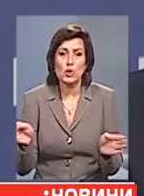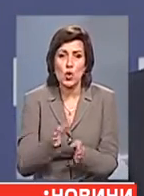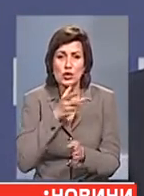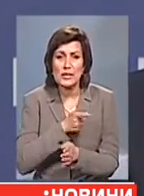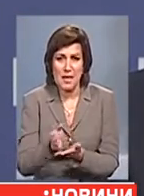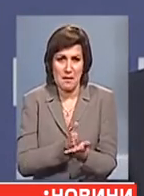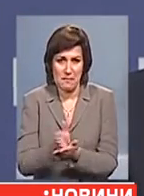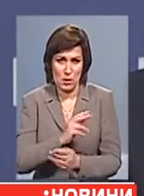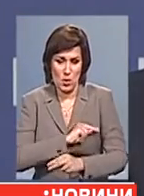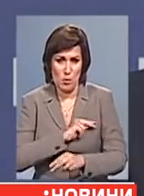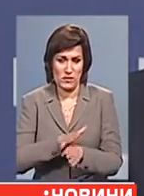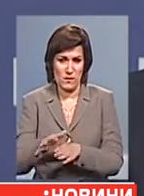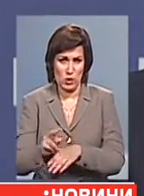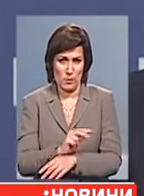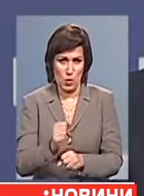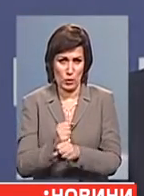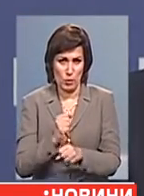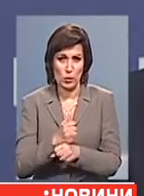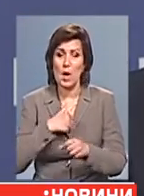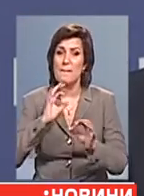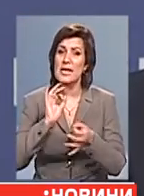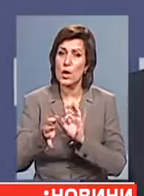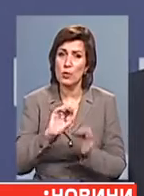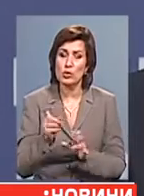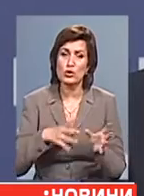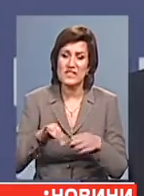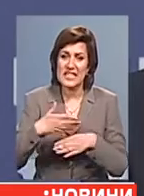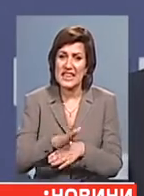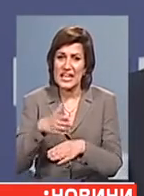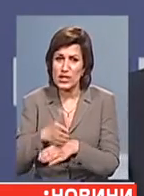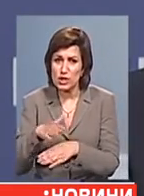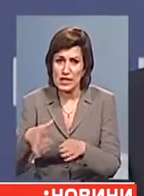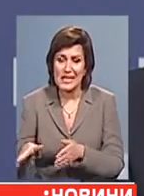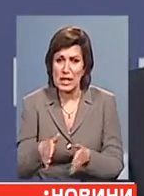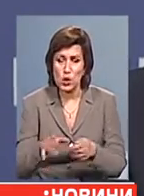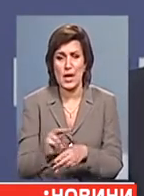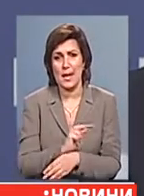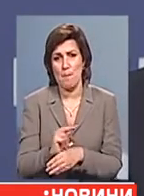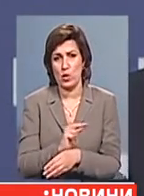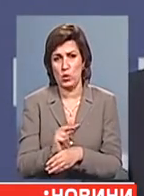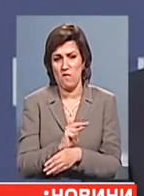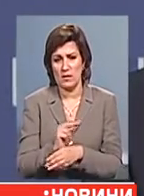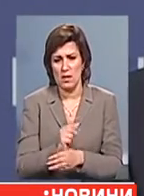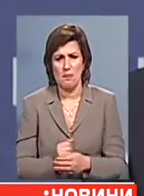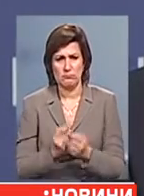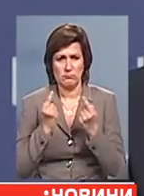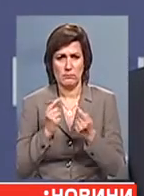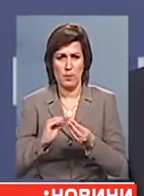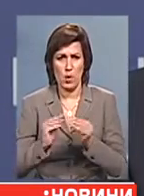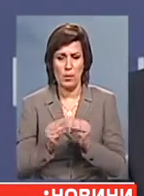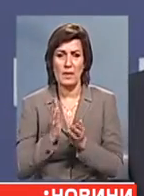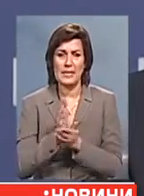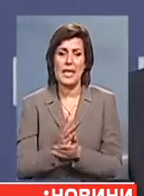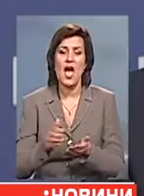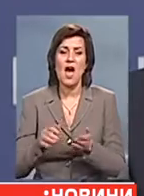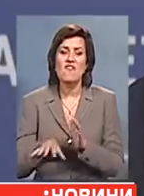і виконаної ремонтної роботи. Також ми рекомендуємо, щоб всі тріщини на дорогах ремонтувались. Фундаментальною проблемою є вибір